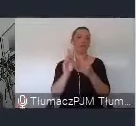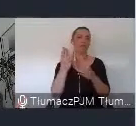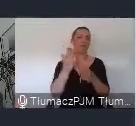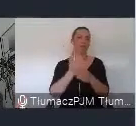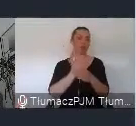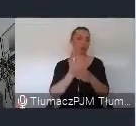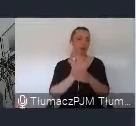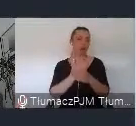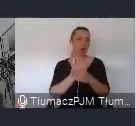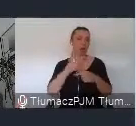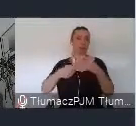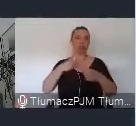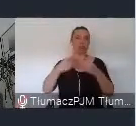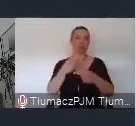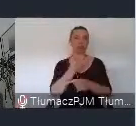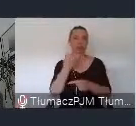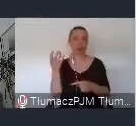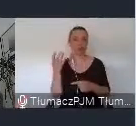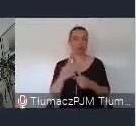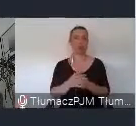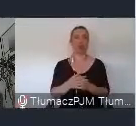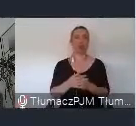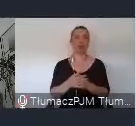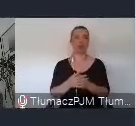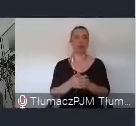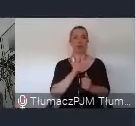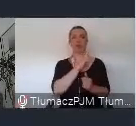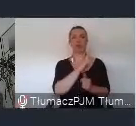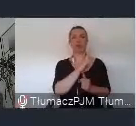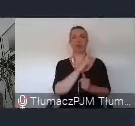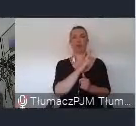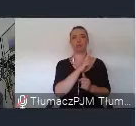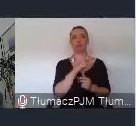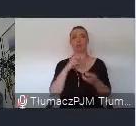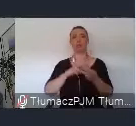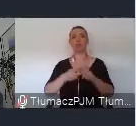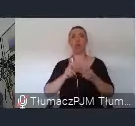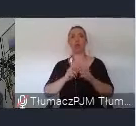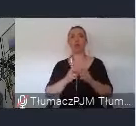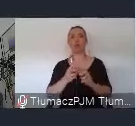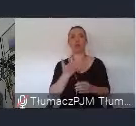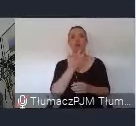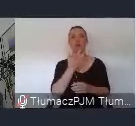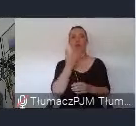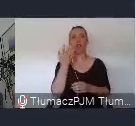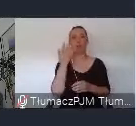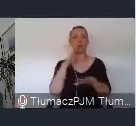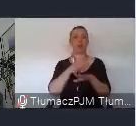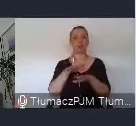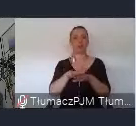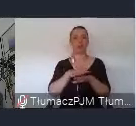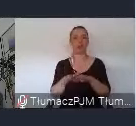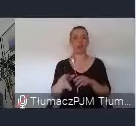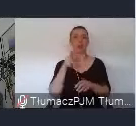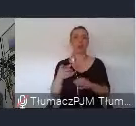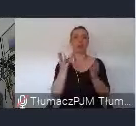czy ktoś inny na tym terenie prowadzi tę działalność. W każdym bądź razie problem ciepłownictwa systemowego jest jednym z